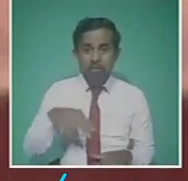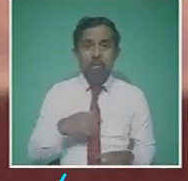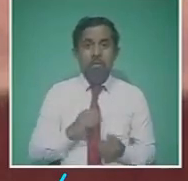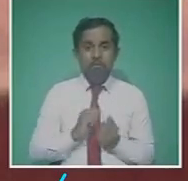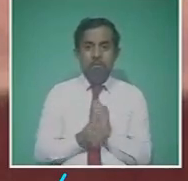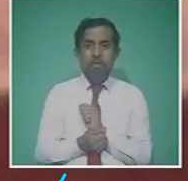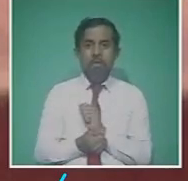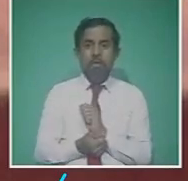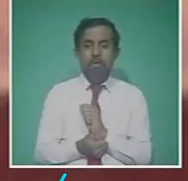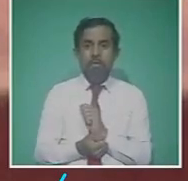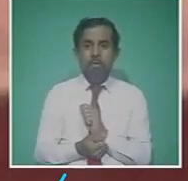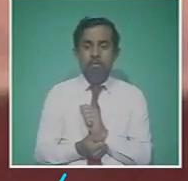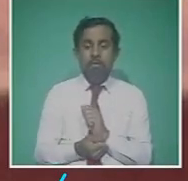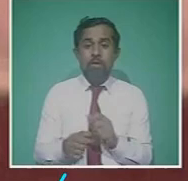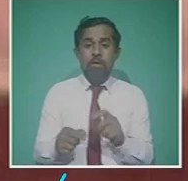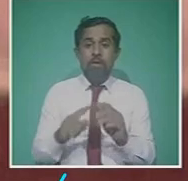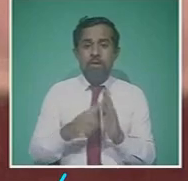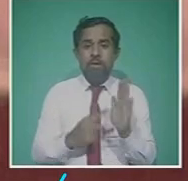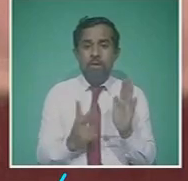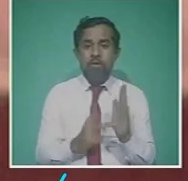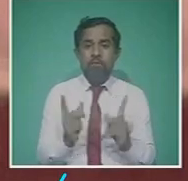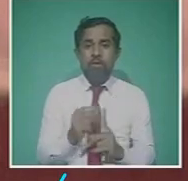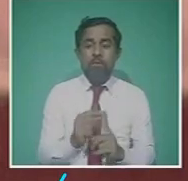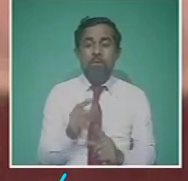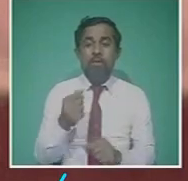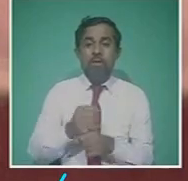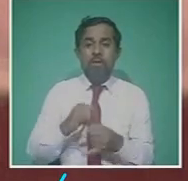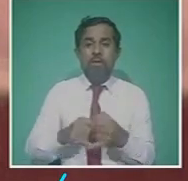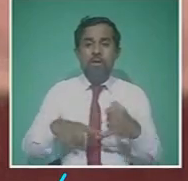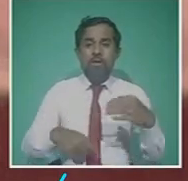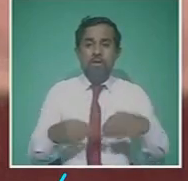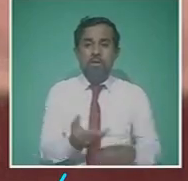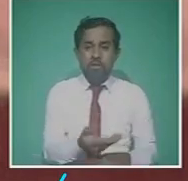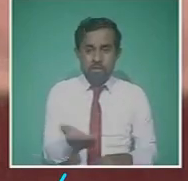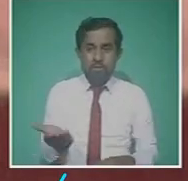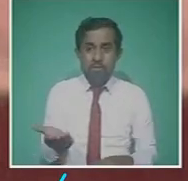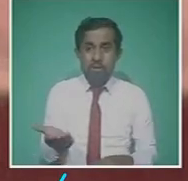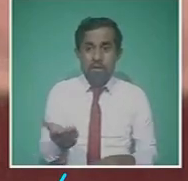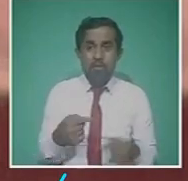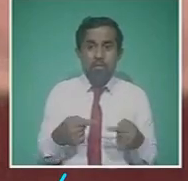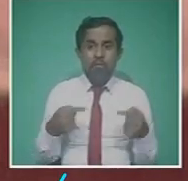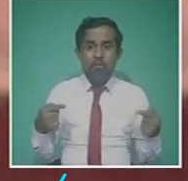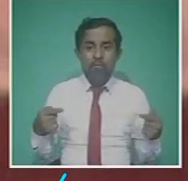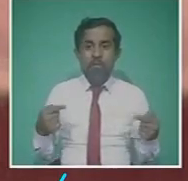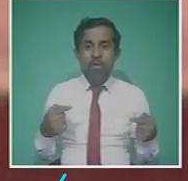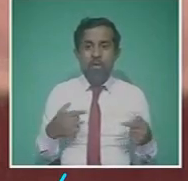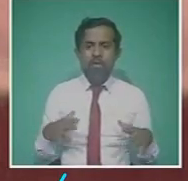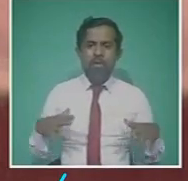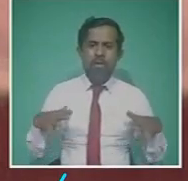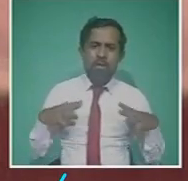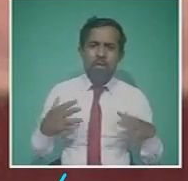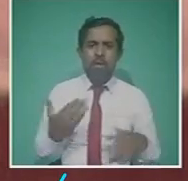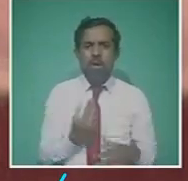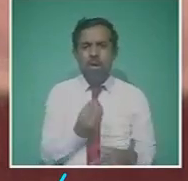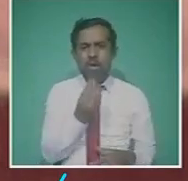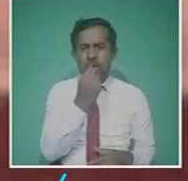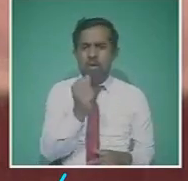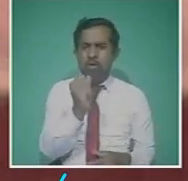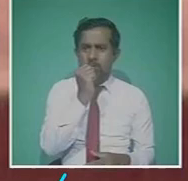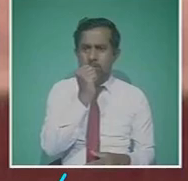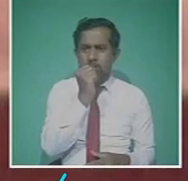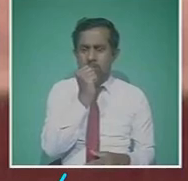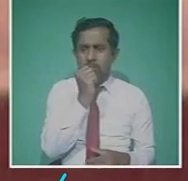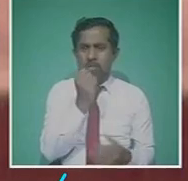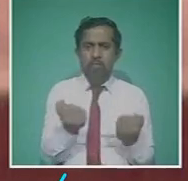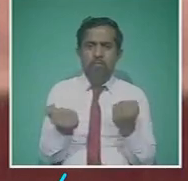කරන්න ජනතා විමුක්ති පෙරමුණ ගිහිල්ලා ගමේ ඡන්දෙ ඉල්ලුවේ අපි විපක්ෂයට යන්නේ අපි නිකන් ගිහිල්ලා කාලා බීලා ඔය ඩබල්